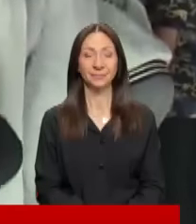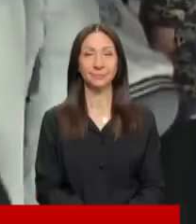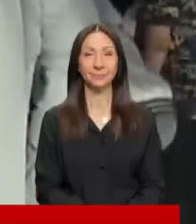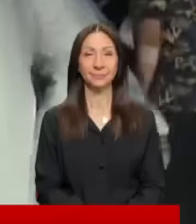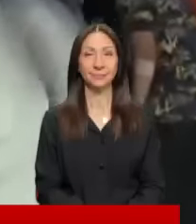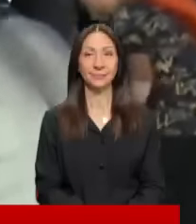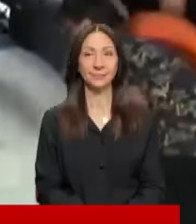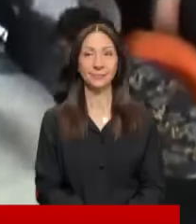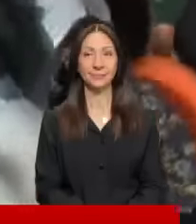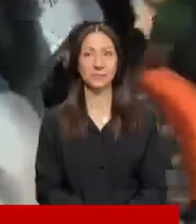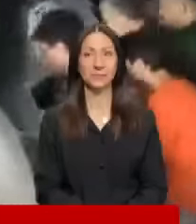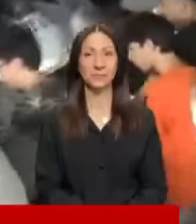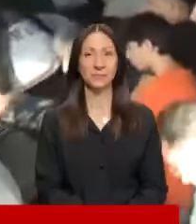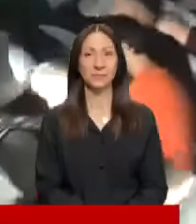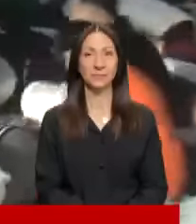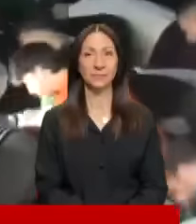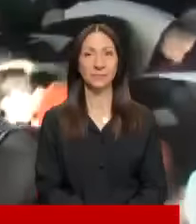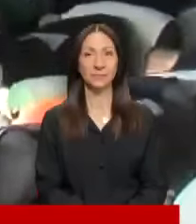Allahu Ekber.